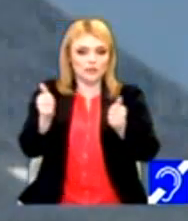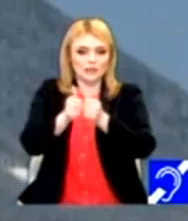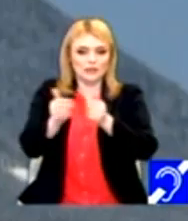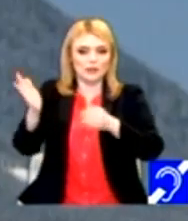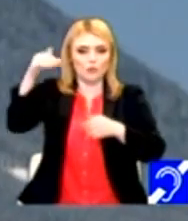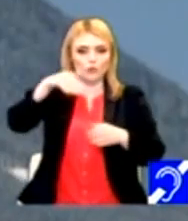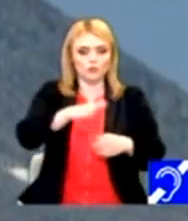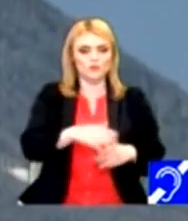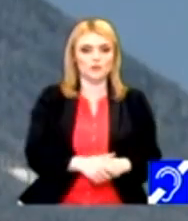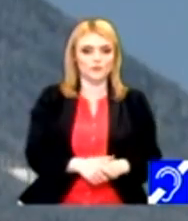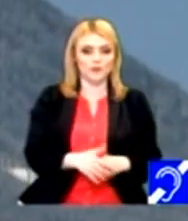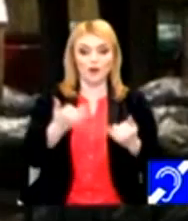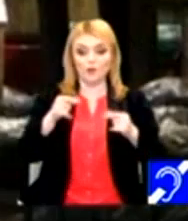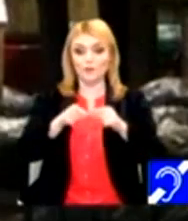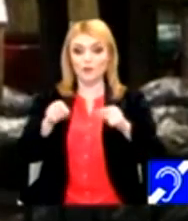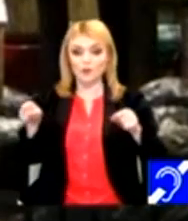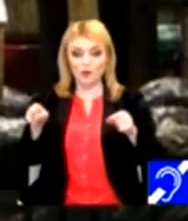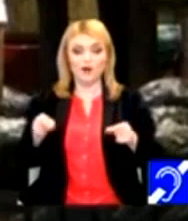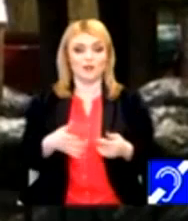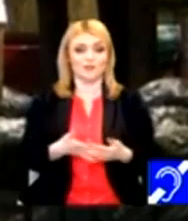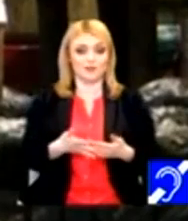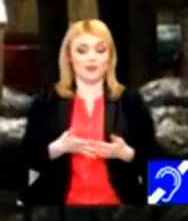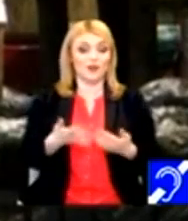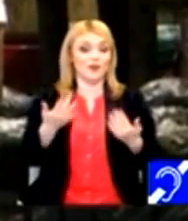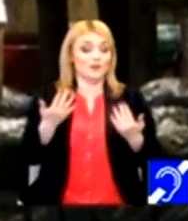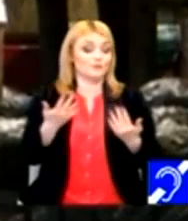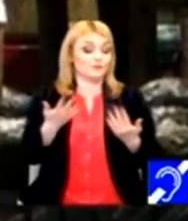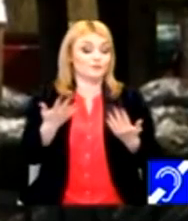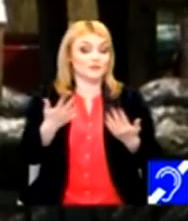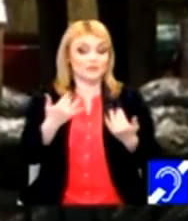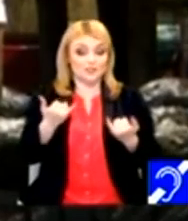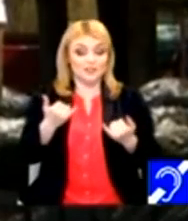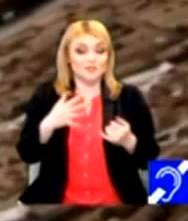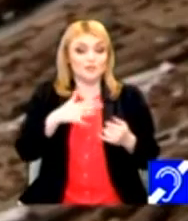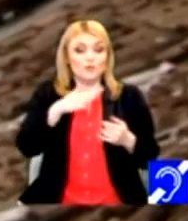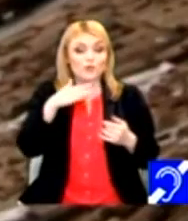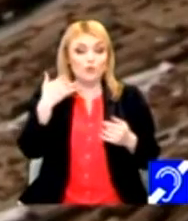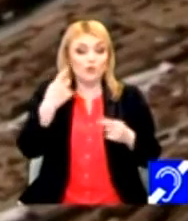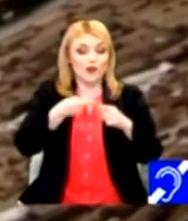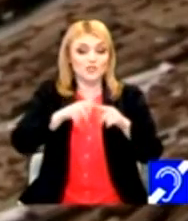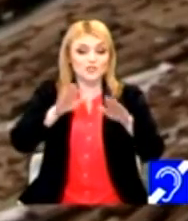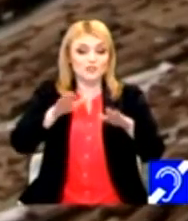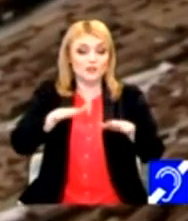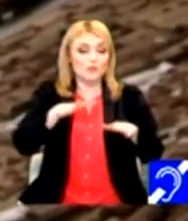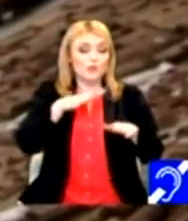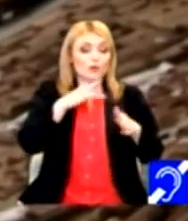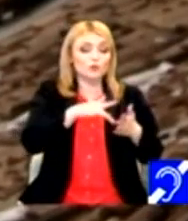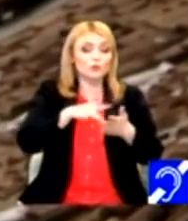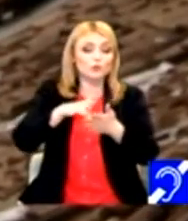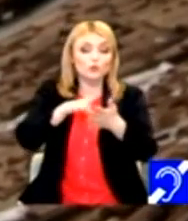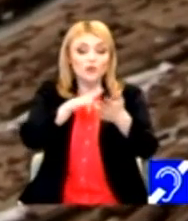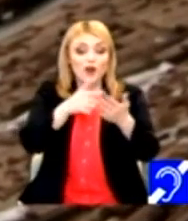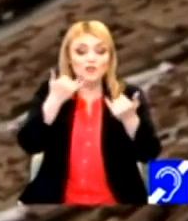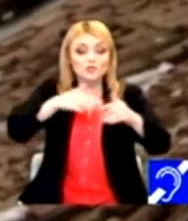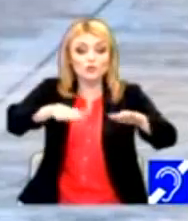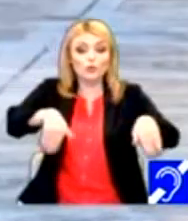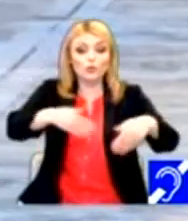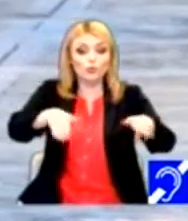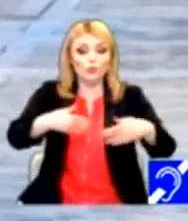mult asistența oferită de UE în această perioadă dificilă, care vine să sprijine eforturile țării în contracararea crizei epidemiologice